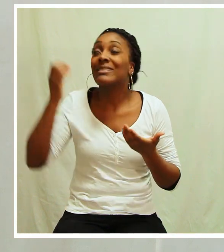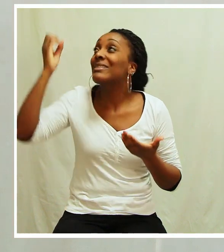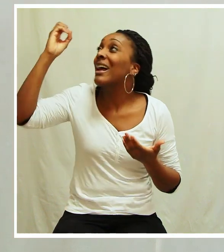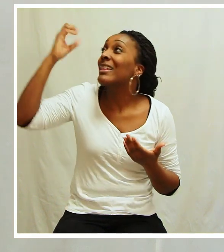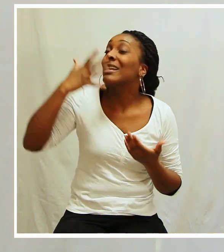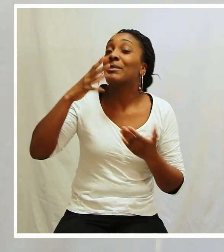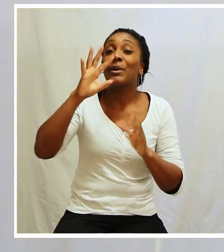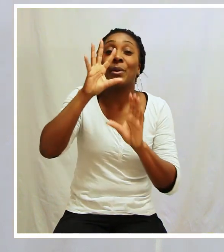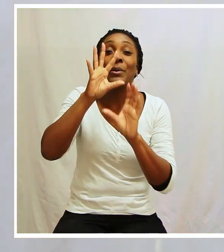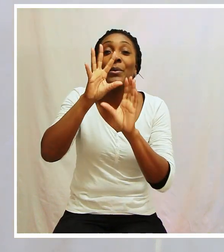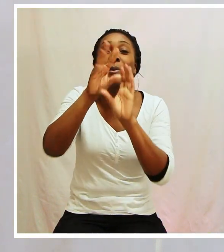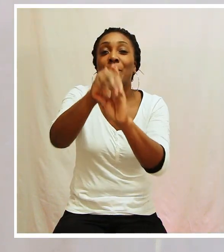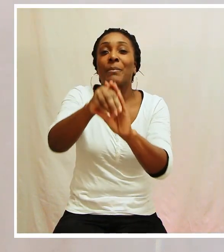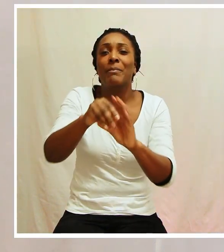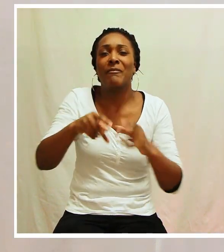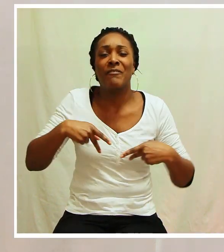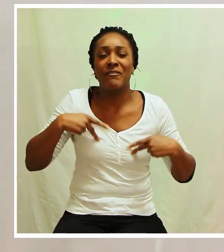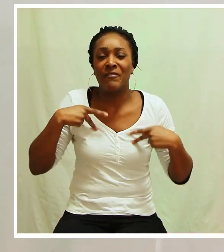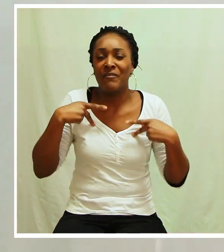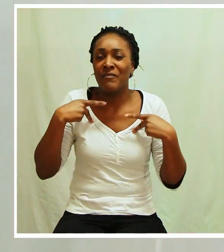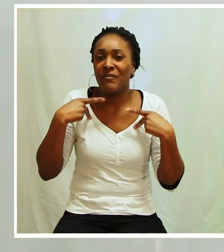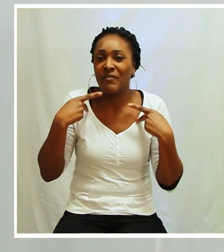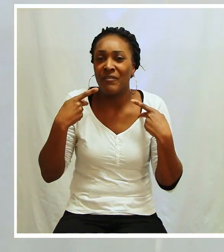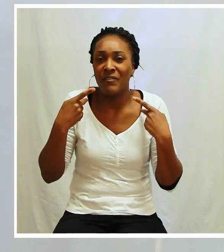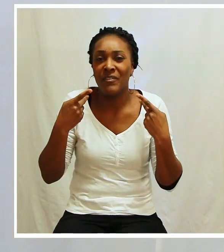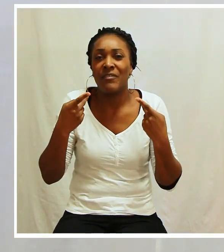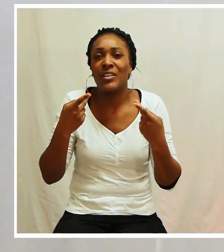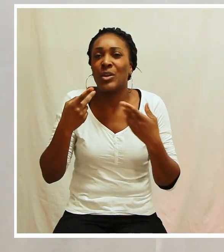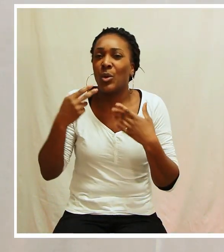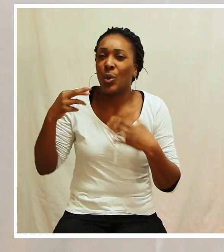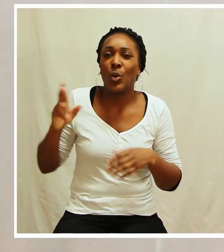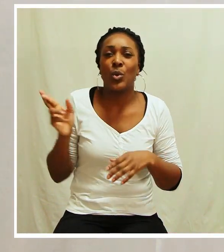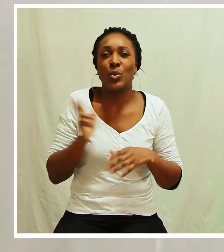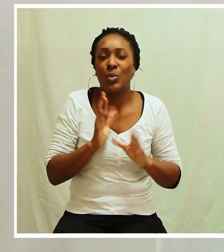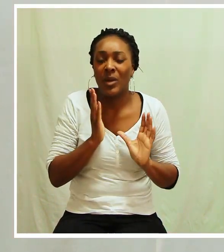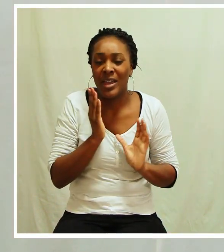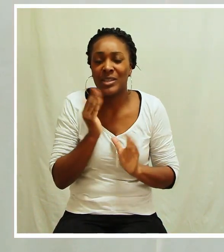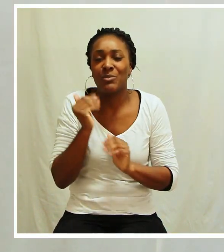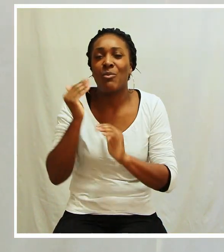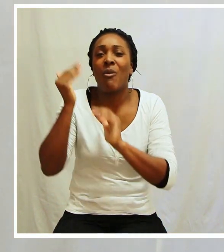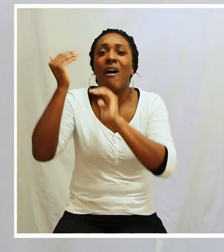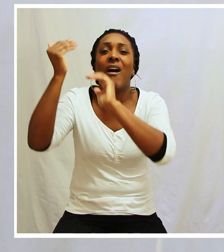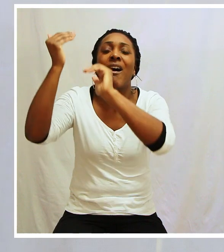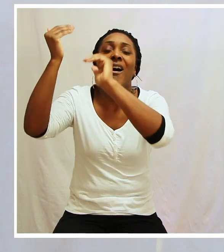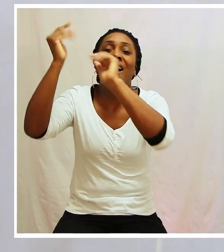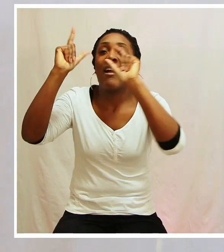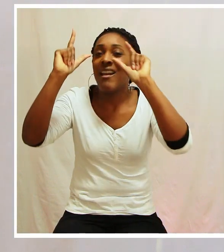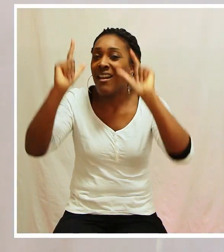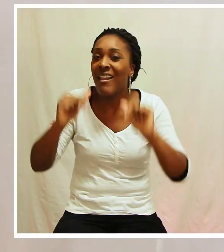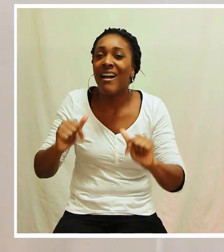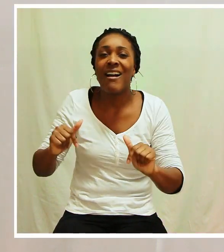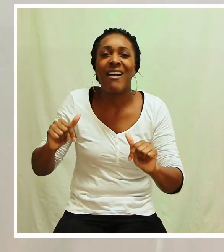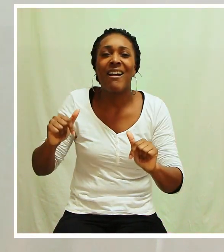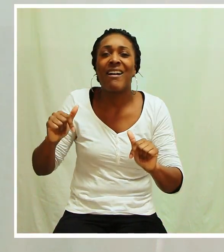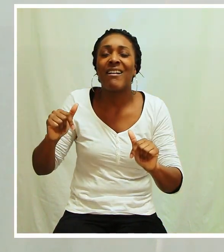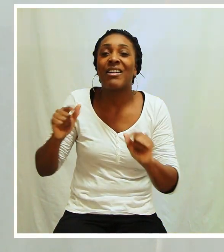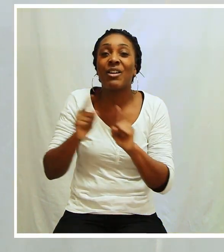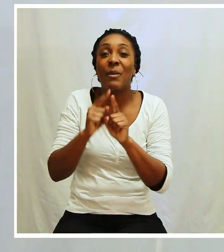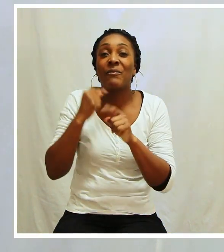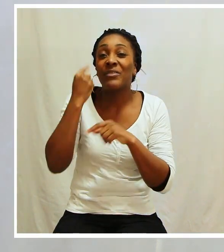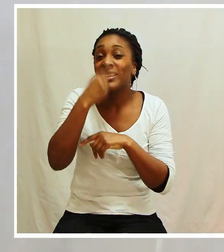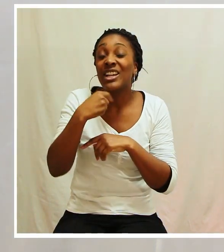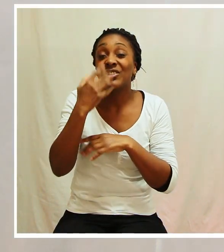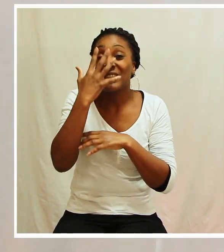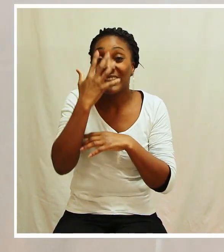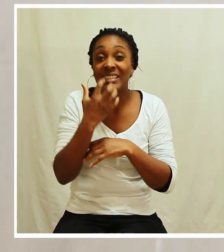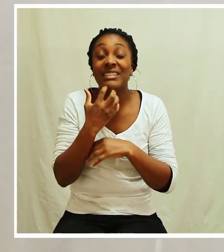Saint-Esprit qui vienne redonner l'espoir, mais que la vie en abondance, la vie du Saint-Esprit coule en eux. Et que, Seigneur mon Dieu, bien leur visage qui était